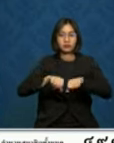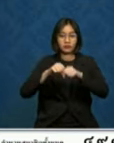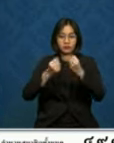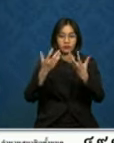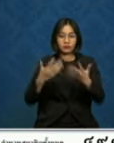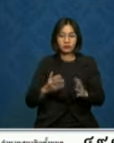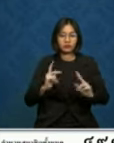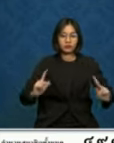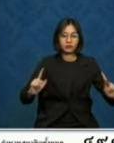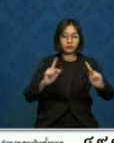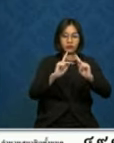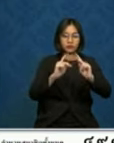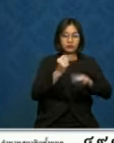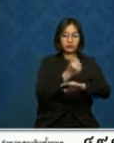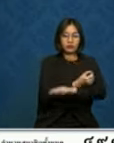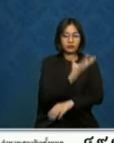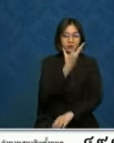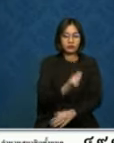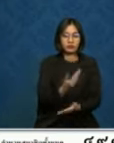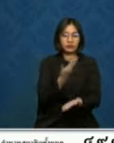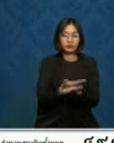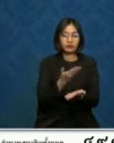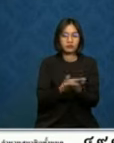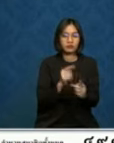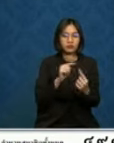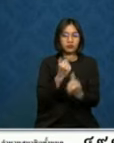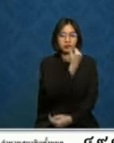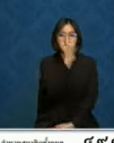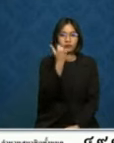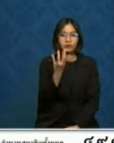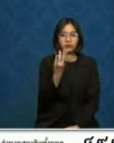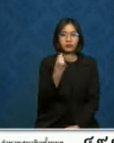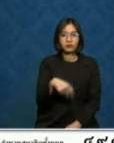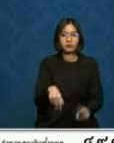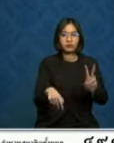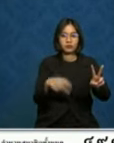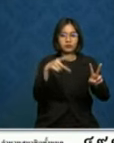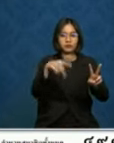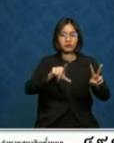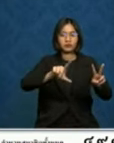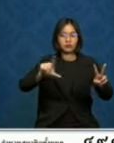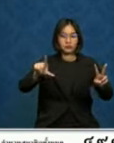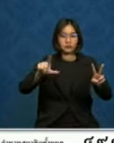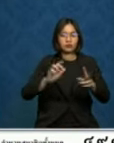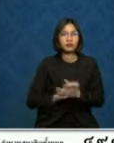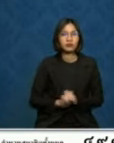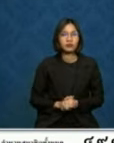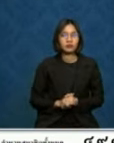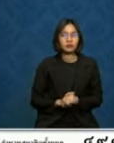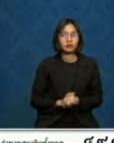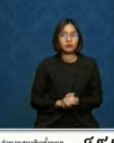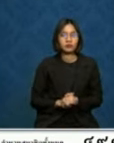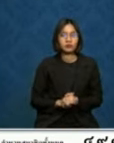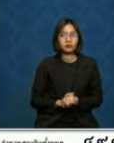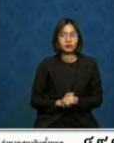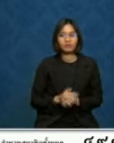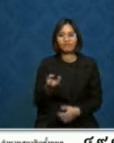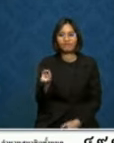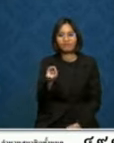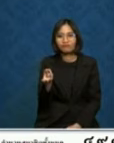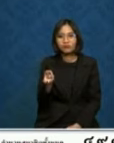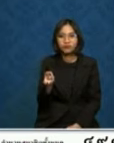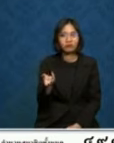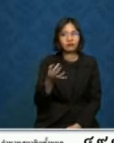งแรงงานจะเหลืองบสำหรับงานส่วนอื่นอีกเพียงแค่ 2,000 กว่าล้านบาทเท่านั้นมันน้อยเสียจ